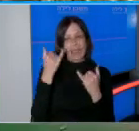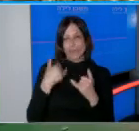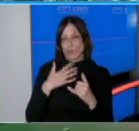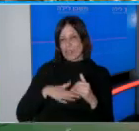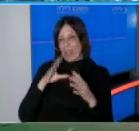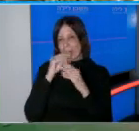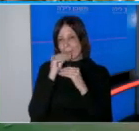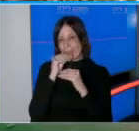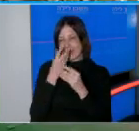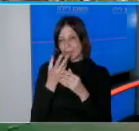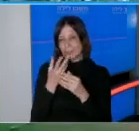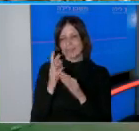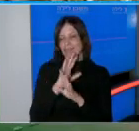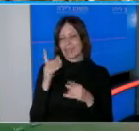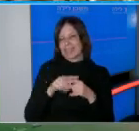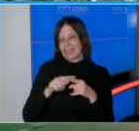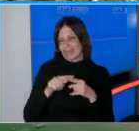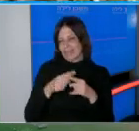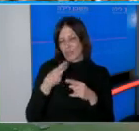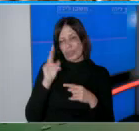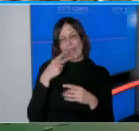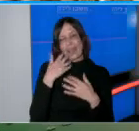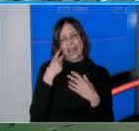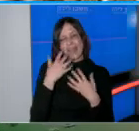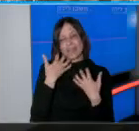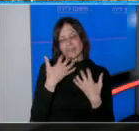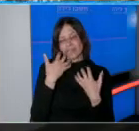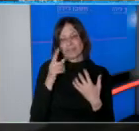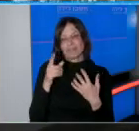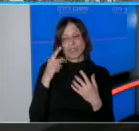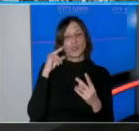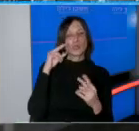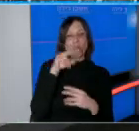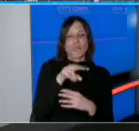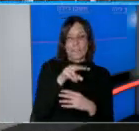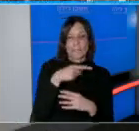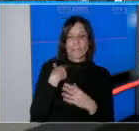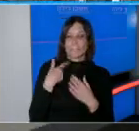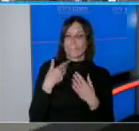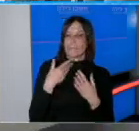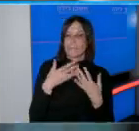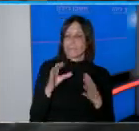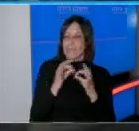לדבר, אין סימבולי יותר מאשר לתאר את השקופים, מאשר זה שאנחנו